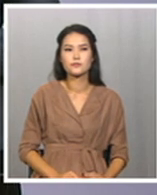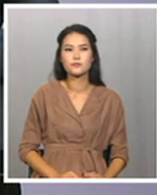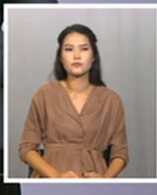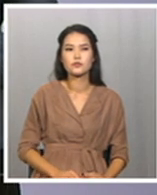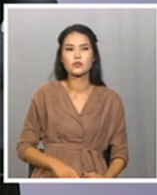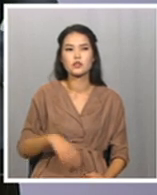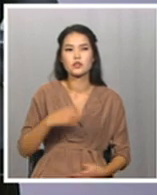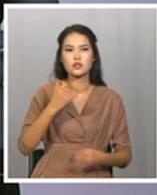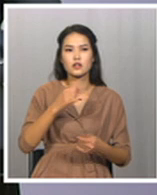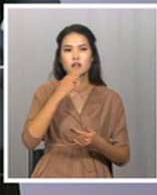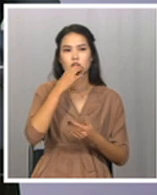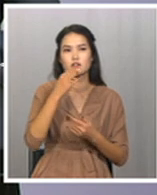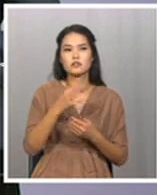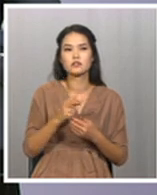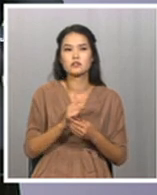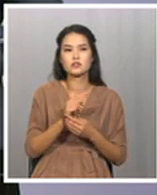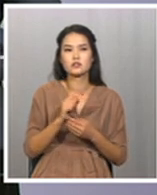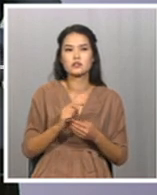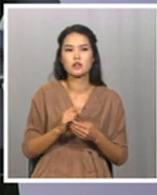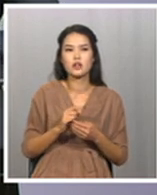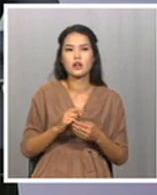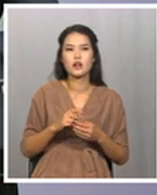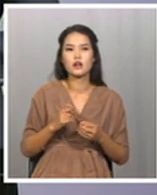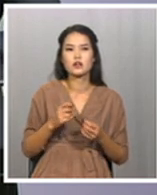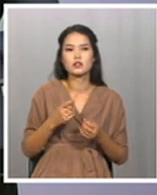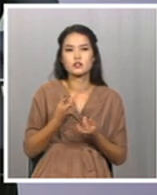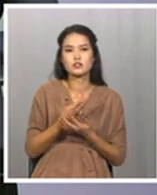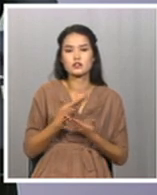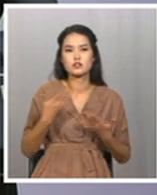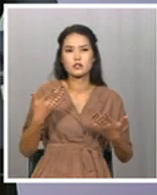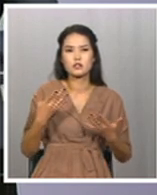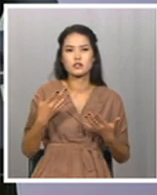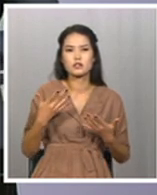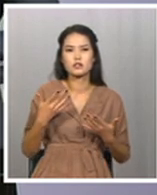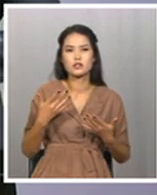Именно на антитезе построена вся повесть Куприна.